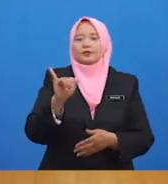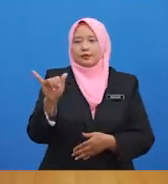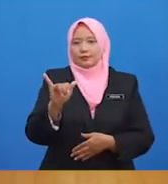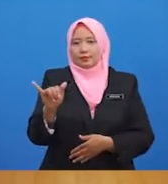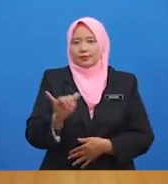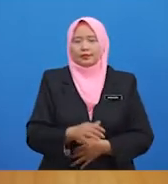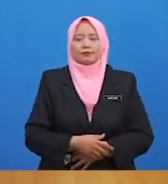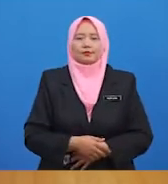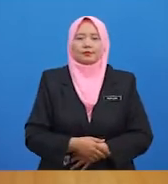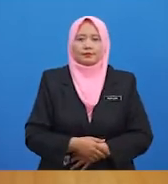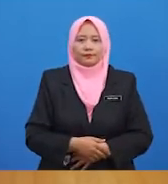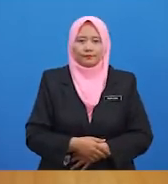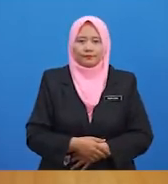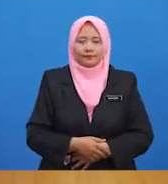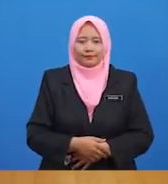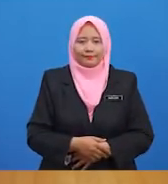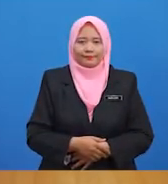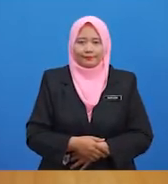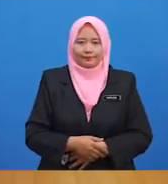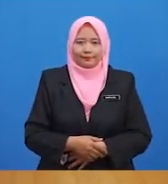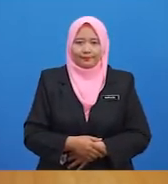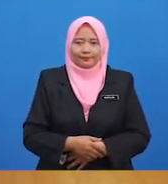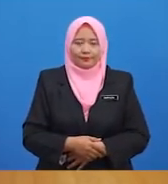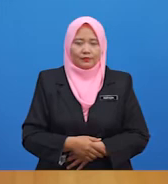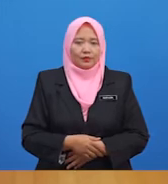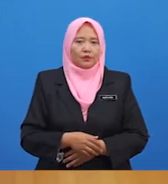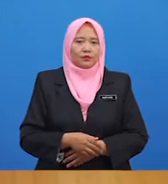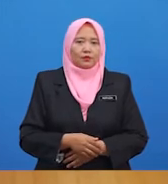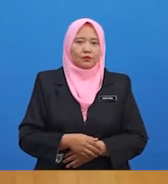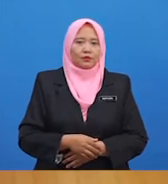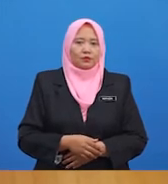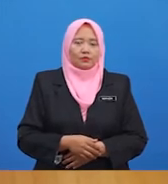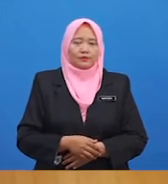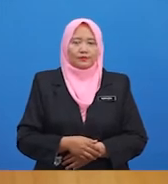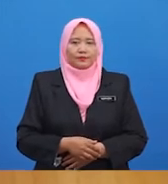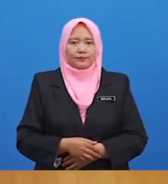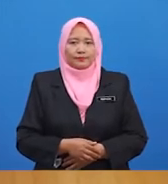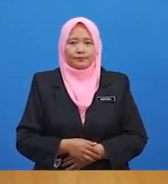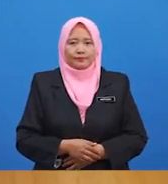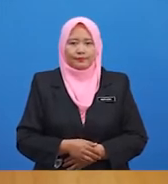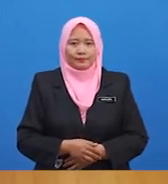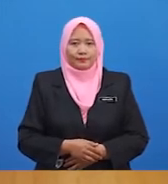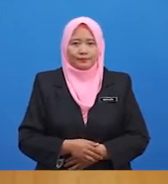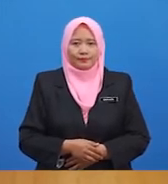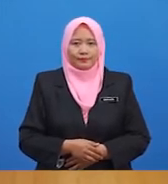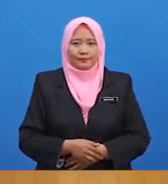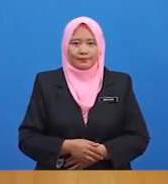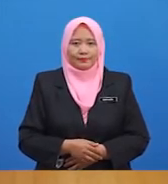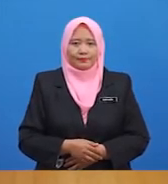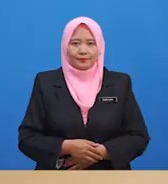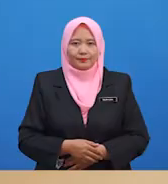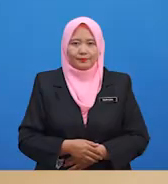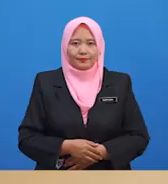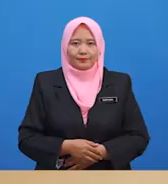bagi memastikan murid-murid telah pun menjawab mengikut format peperiksaan yang sebenar.